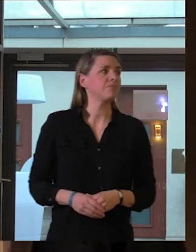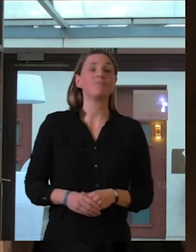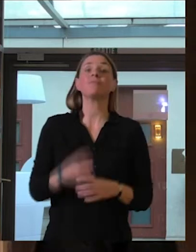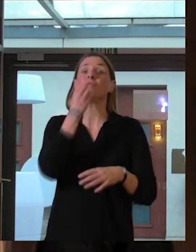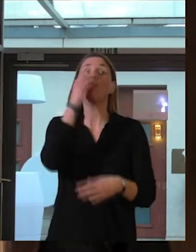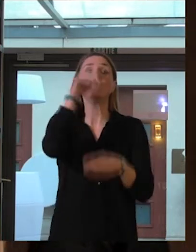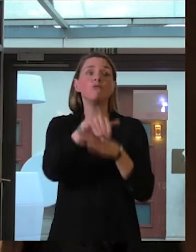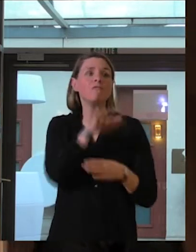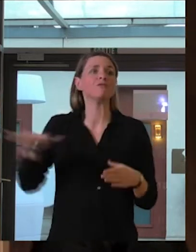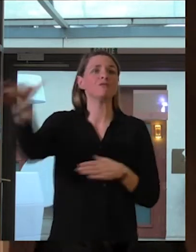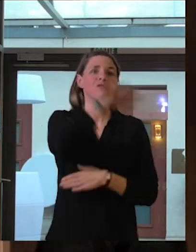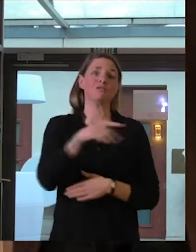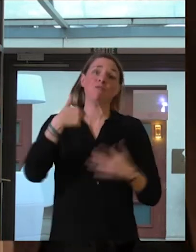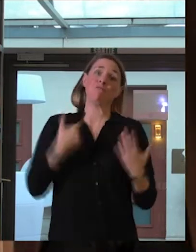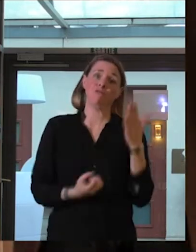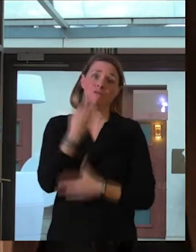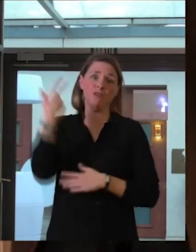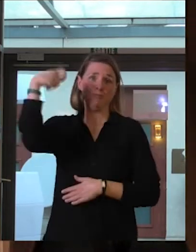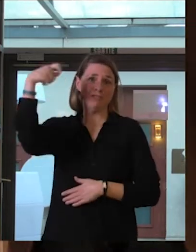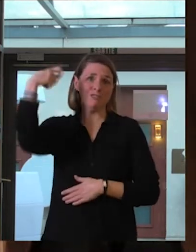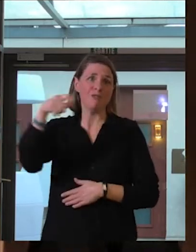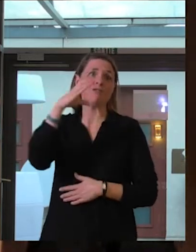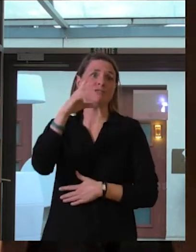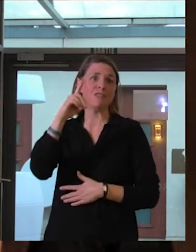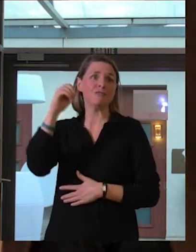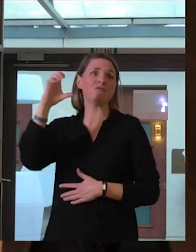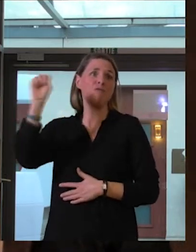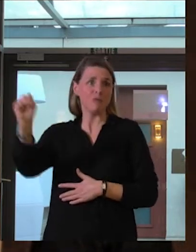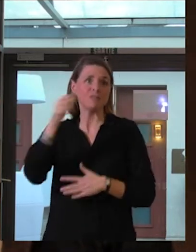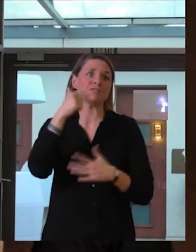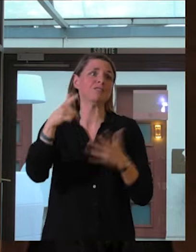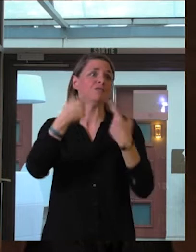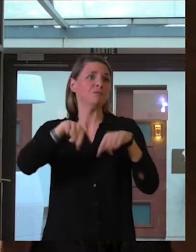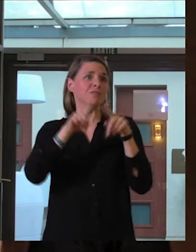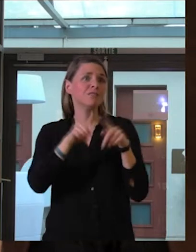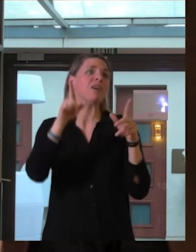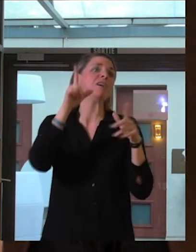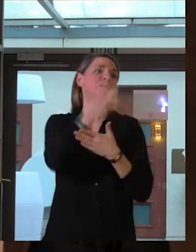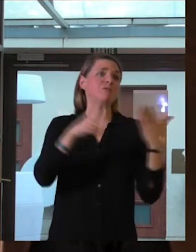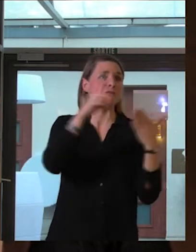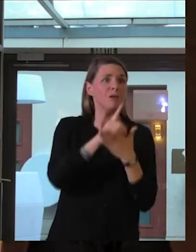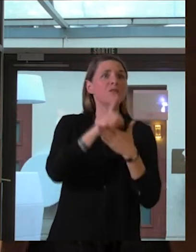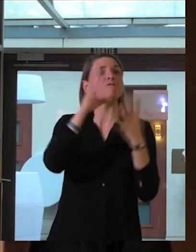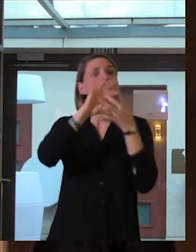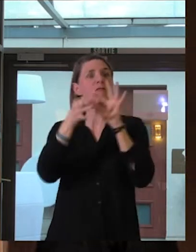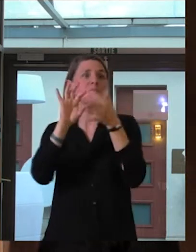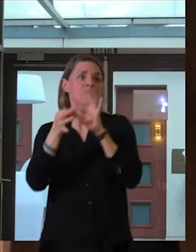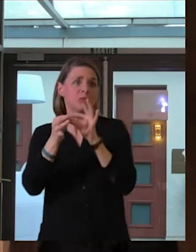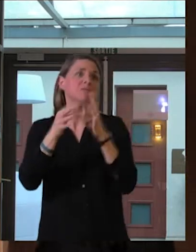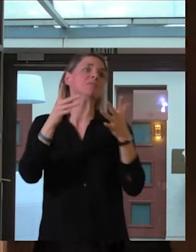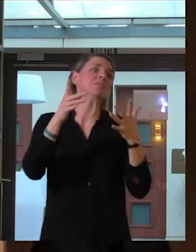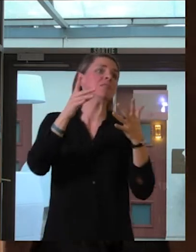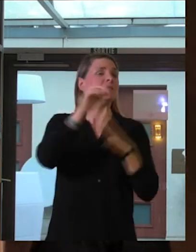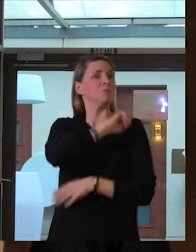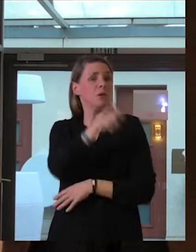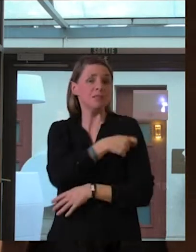Bonsoir à tous. Donc, je suis la nouvelle présidente du CDOS, du Comité départemental olympique et sportif. Je voulais les rappeler, mais je le fais tant